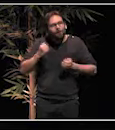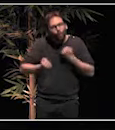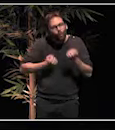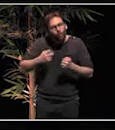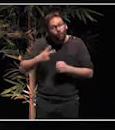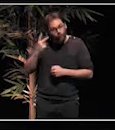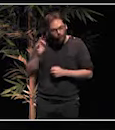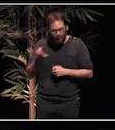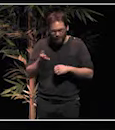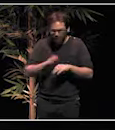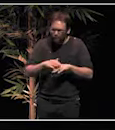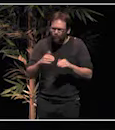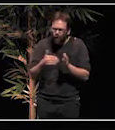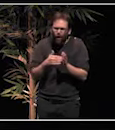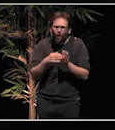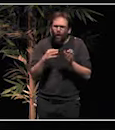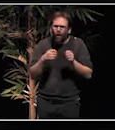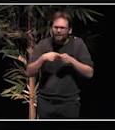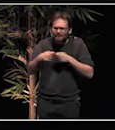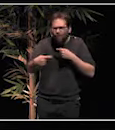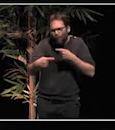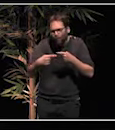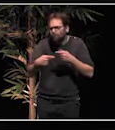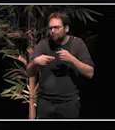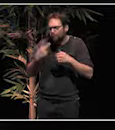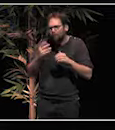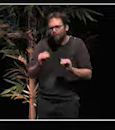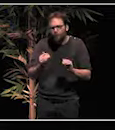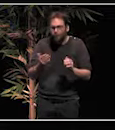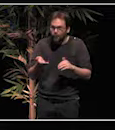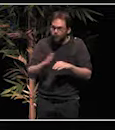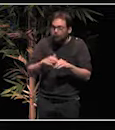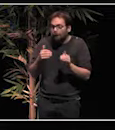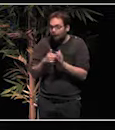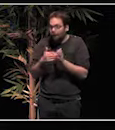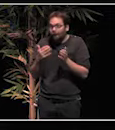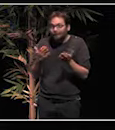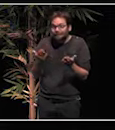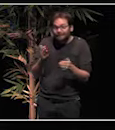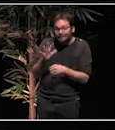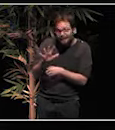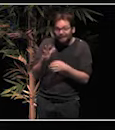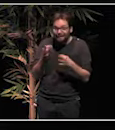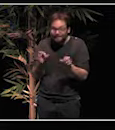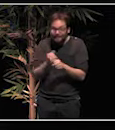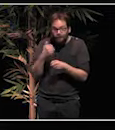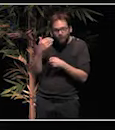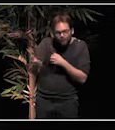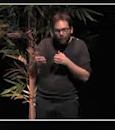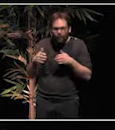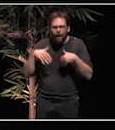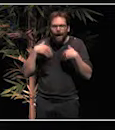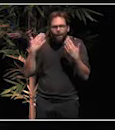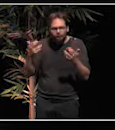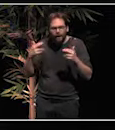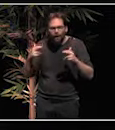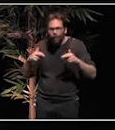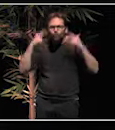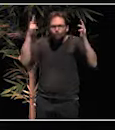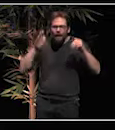pour l'instant encore sur des plus petites distances. Donc je pense qu'il faut encore qu'on attende entre 5 et 10 ans. Et puis du coup, sur les ultras, on devrait en voir beaucoup